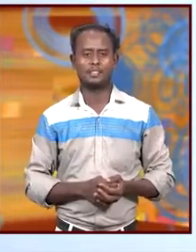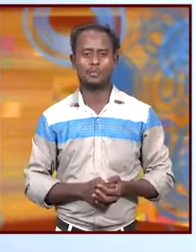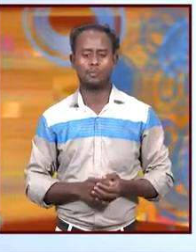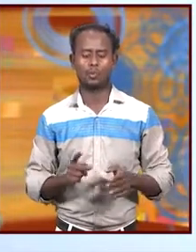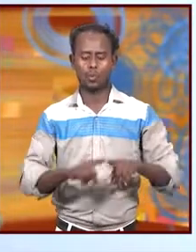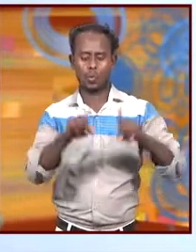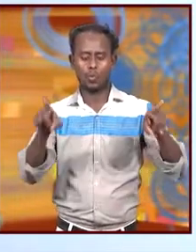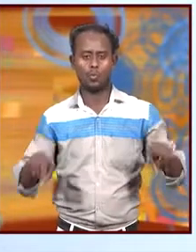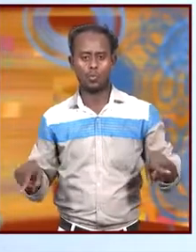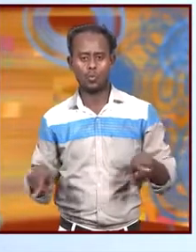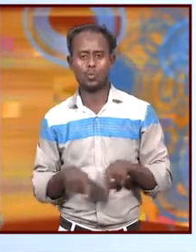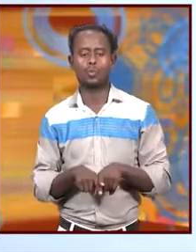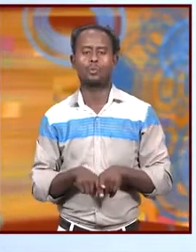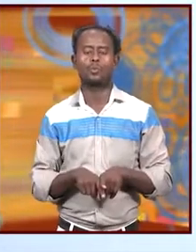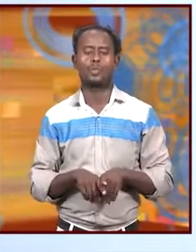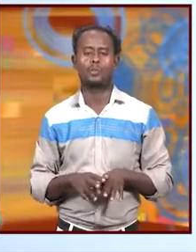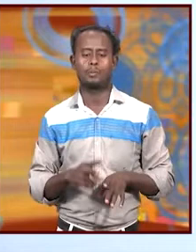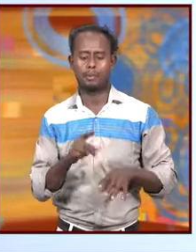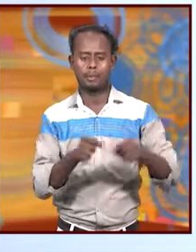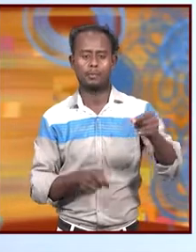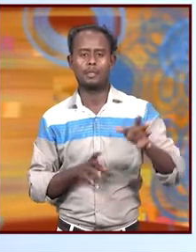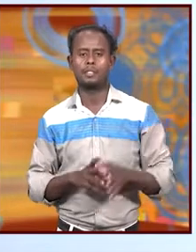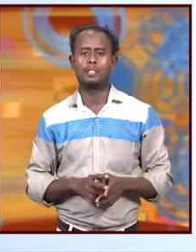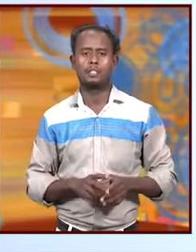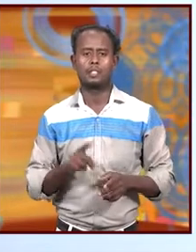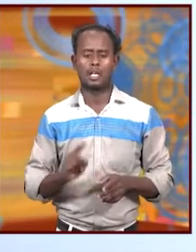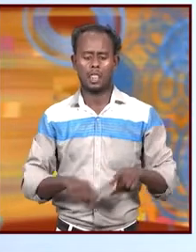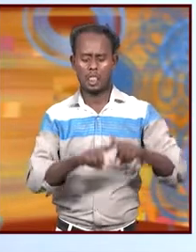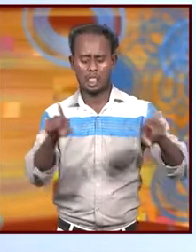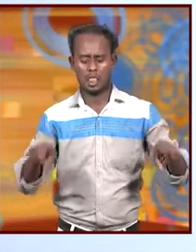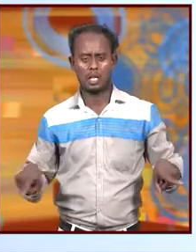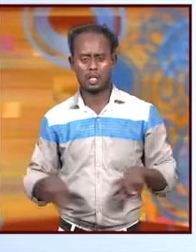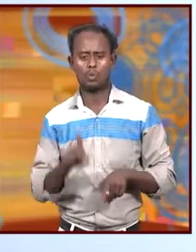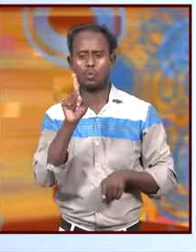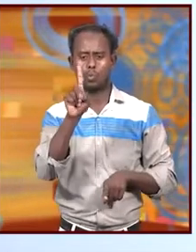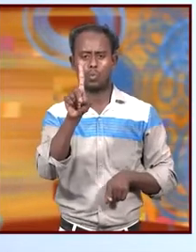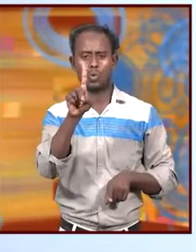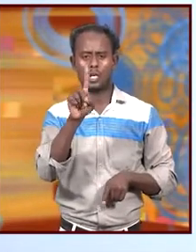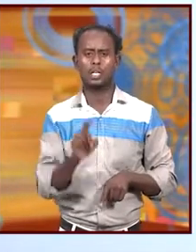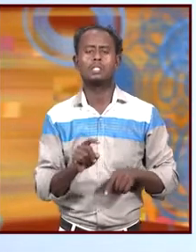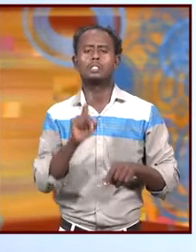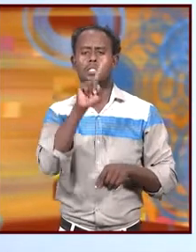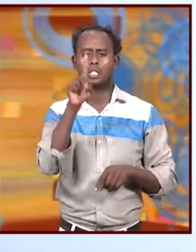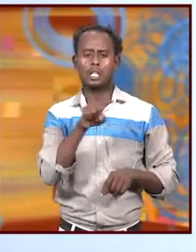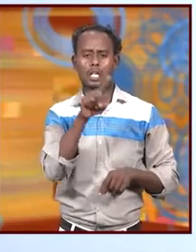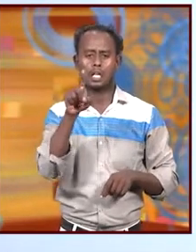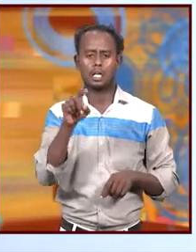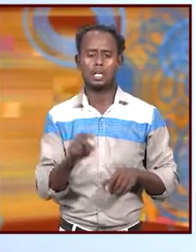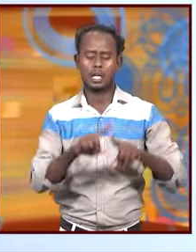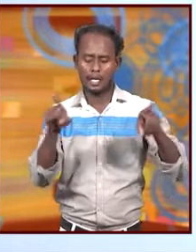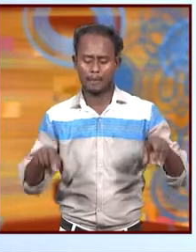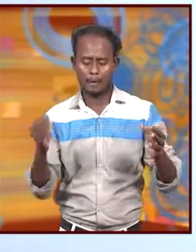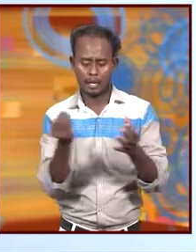மூடிய வடிவத்தின் பரப்பளவு என்பது அதன் எல்லைக்குள் ஓர் அலகு சதுரங்களால் அடைப்பட்ட